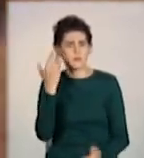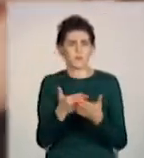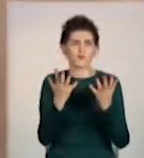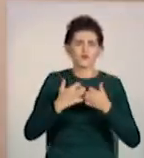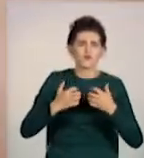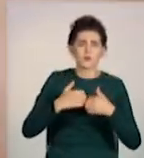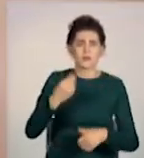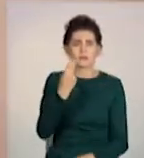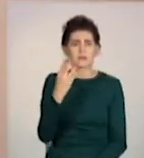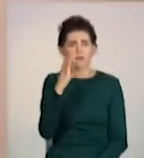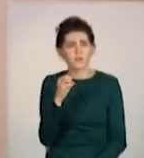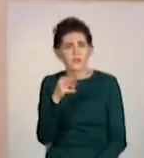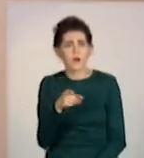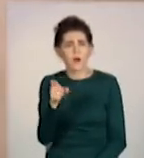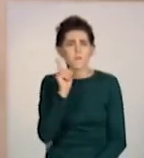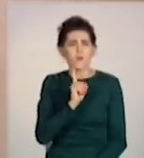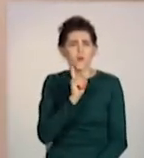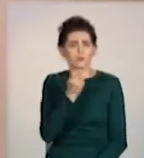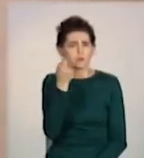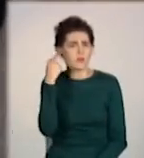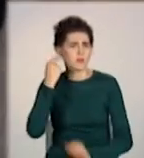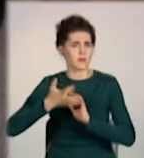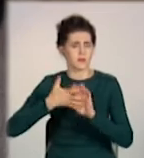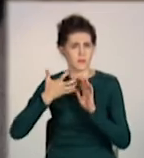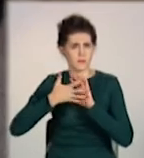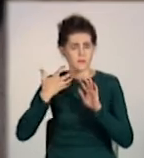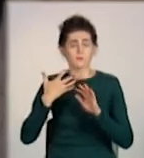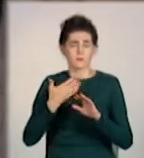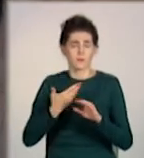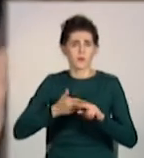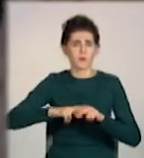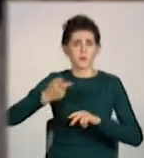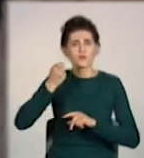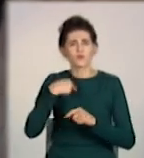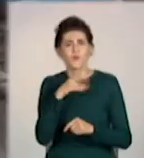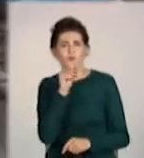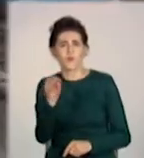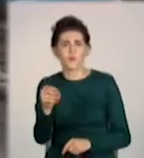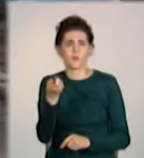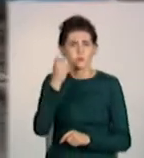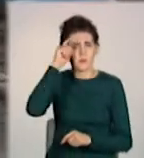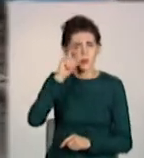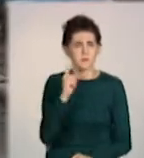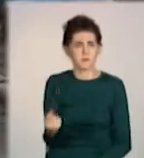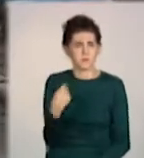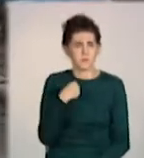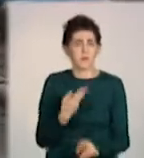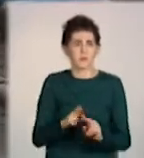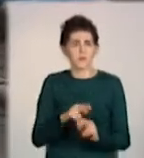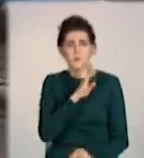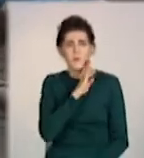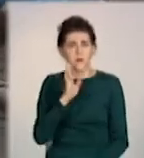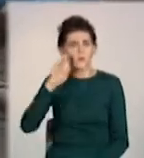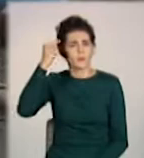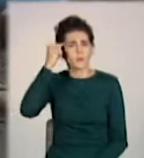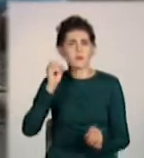цвіта розлічають. Але він не дослышує звуки, він не може нас зрозуміти, услышати. Як і кожна мама, Катерина мріє,